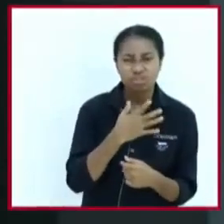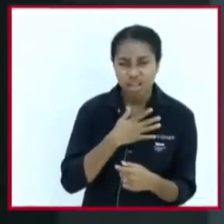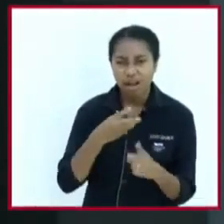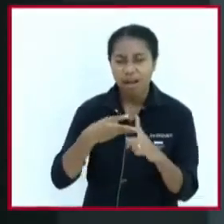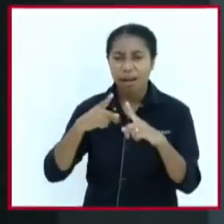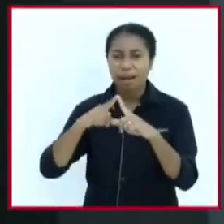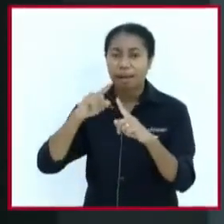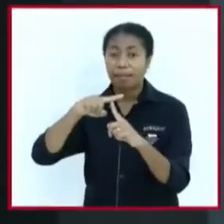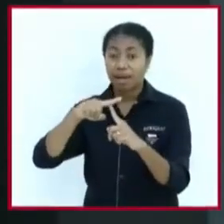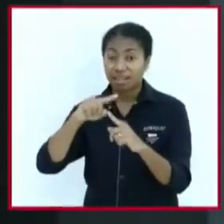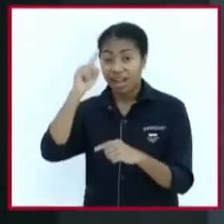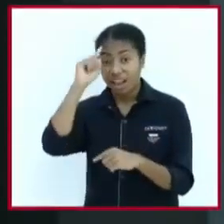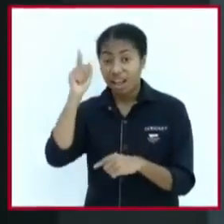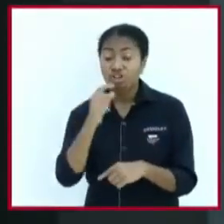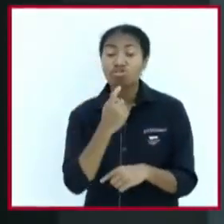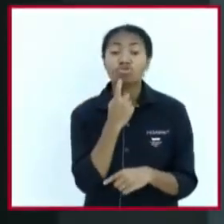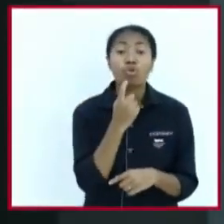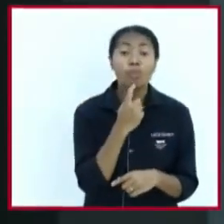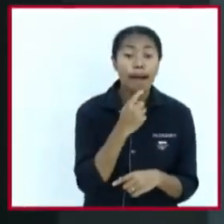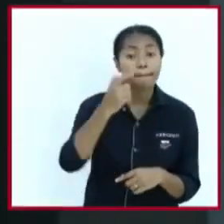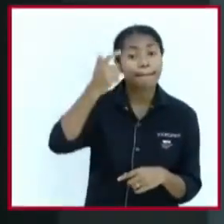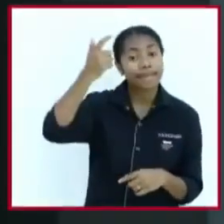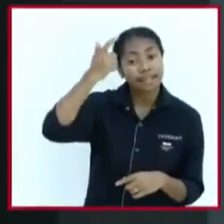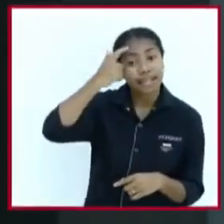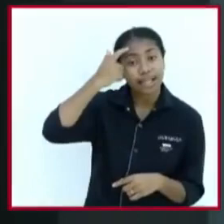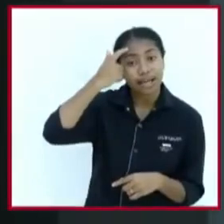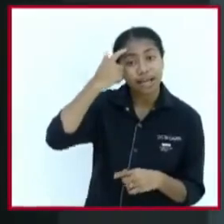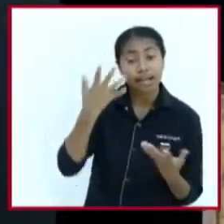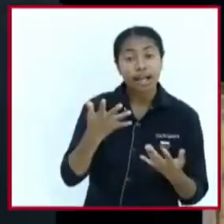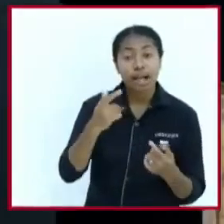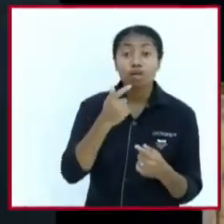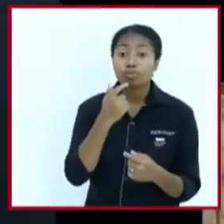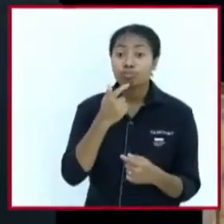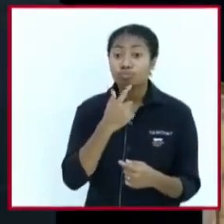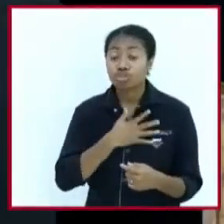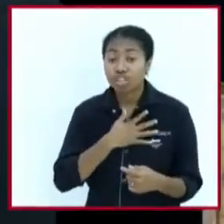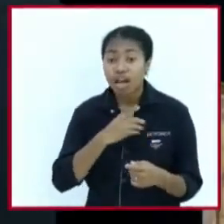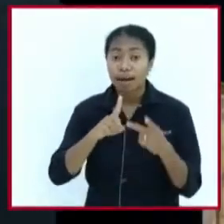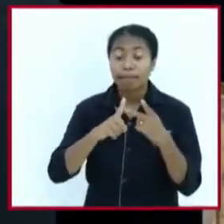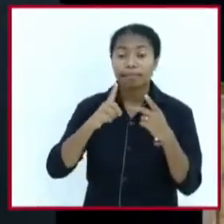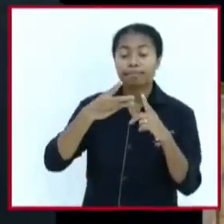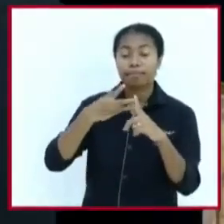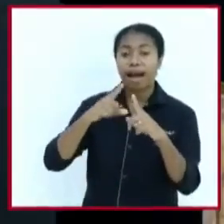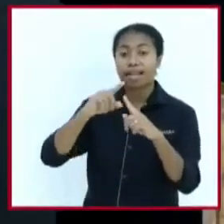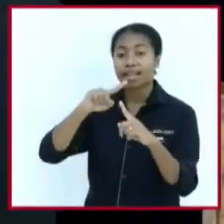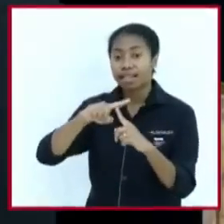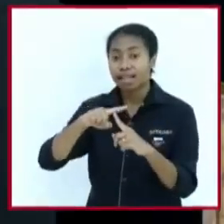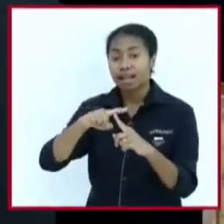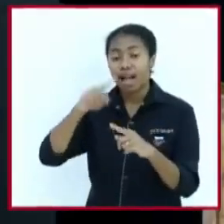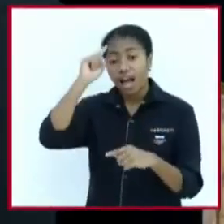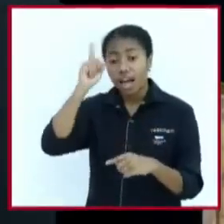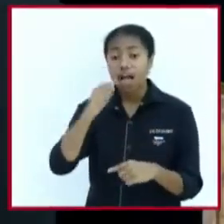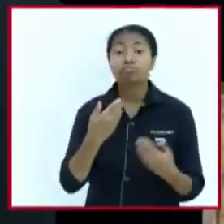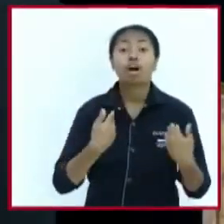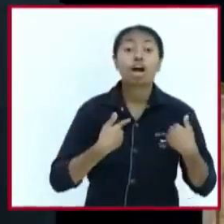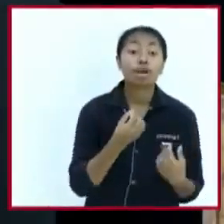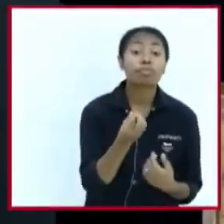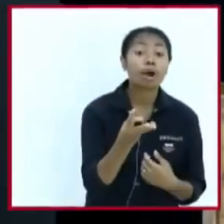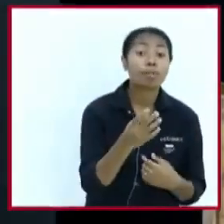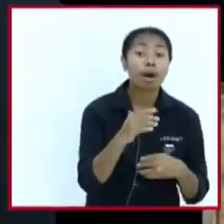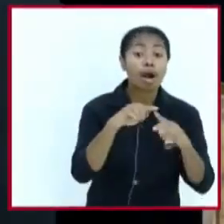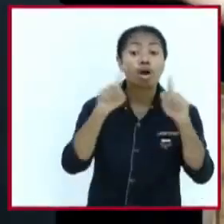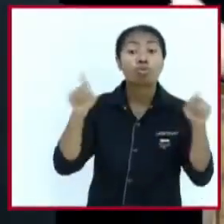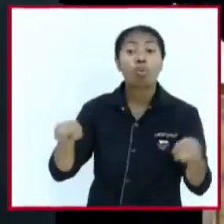Coba mikir-mikir ya punya bait Allah di dalam bait Allah itu ada berapa ruangan ke-3 akan